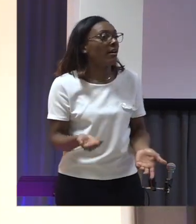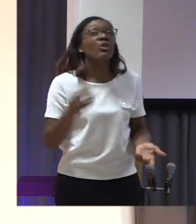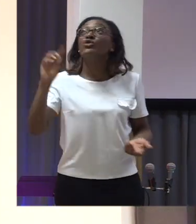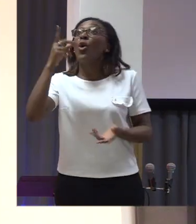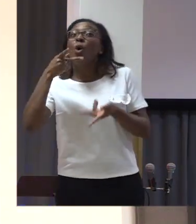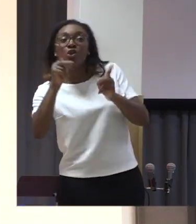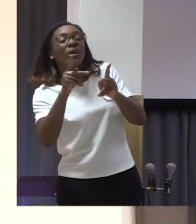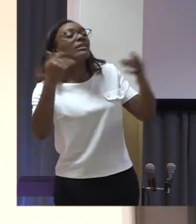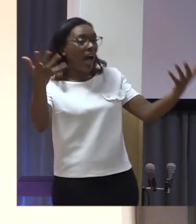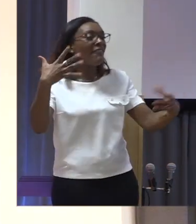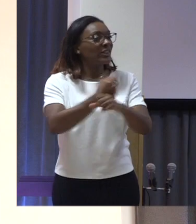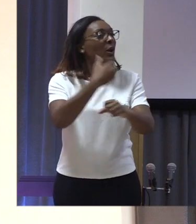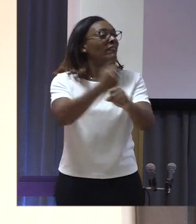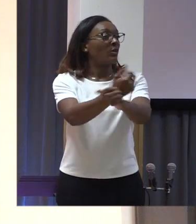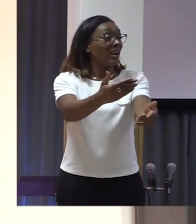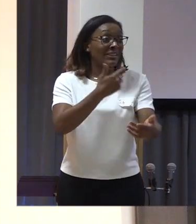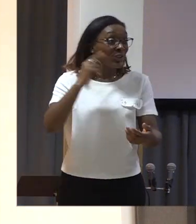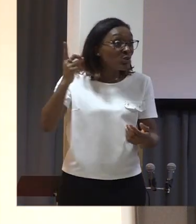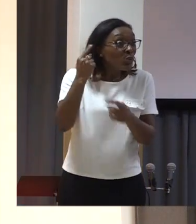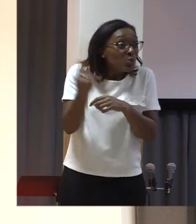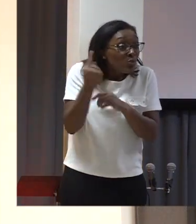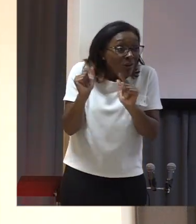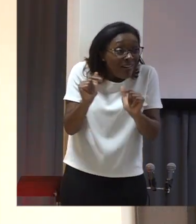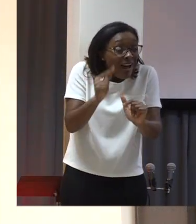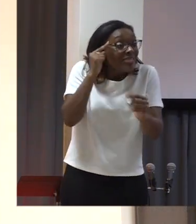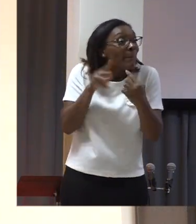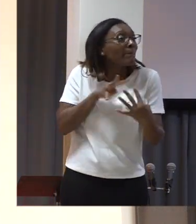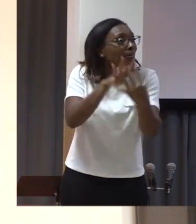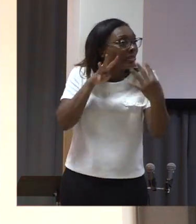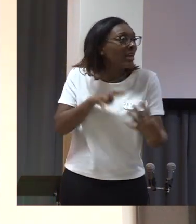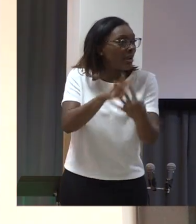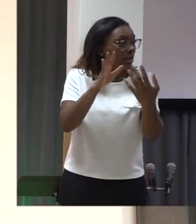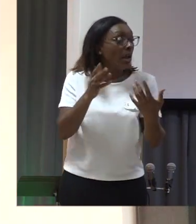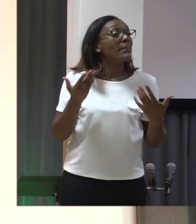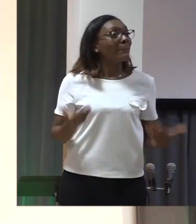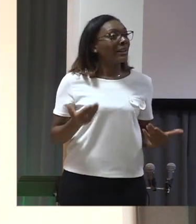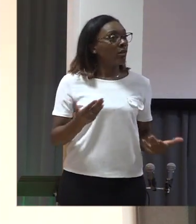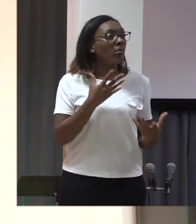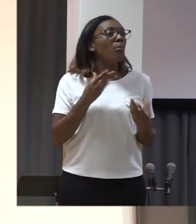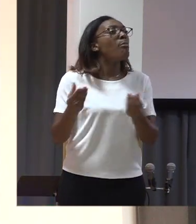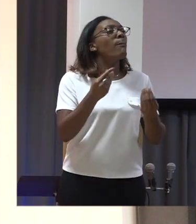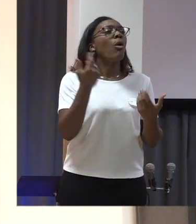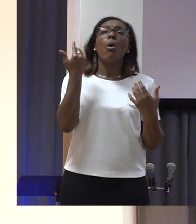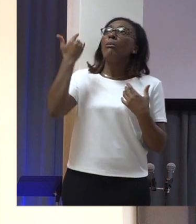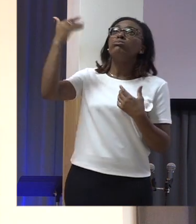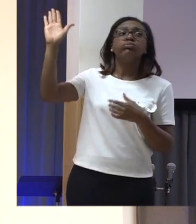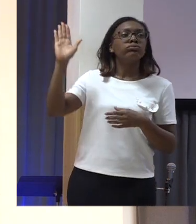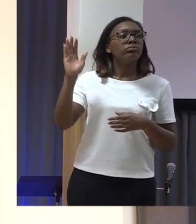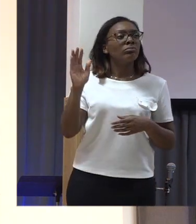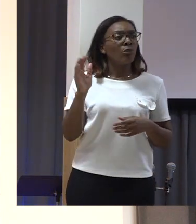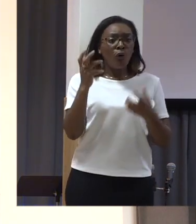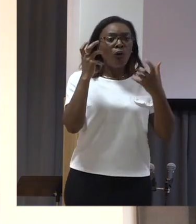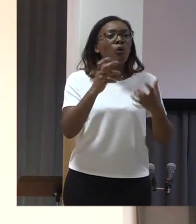Là, Israël oublie. Ils veulent avoir un roi comme les autres nations.